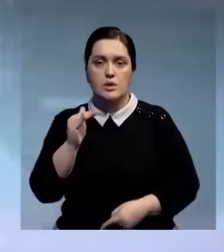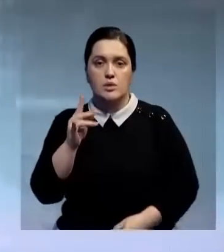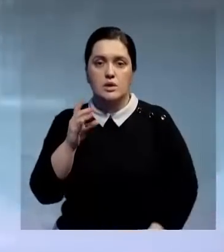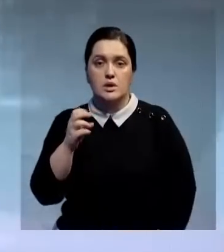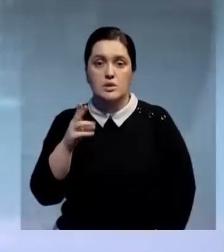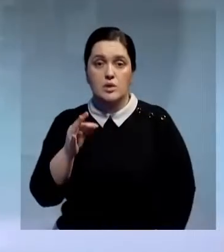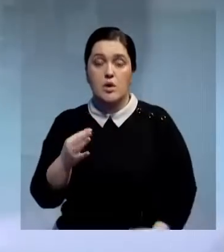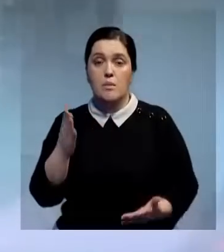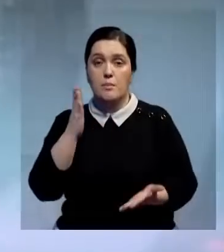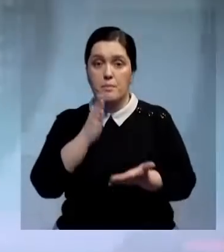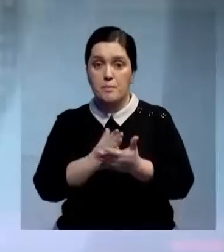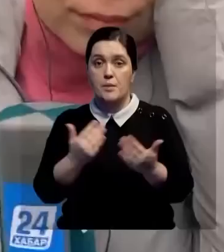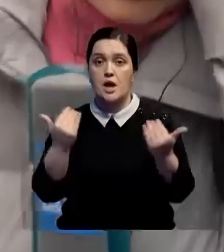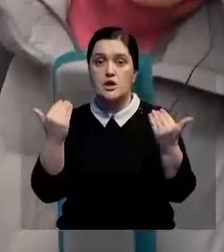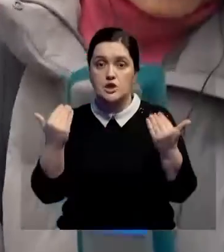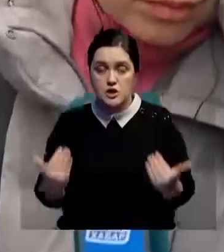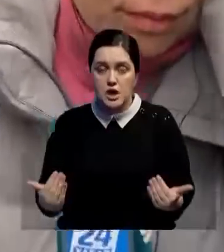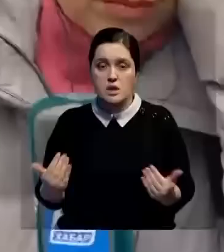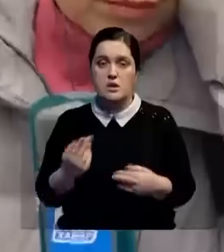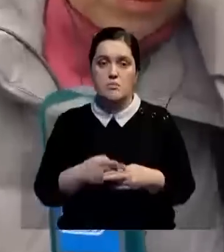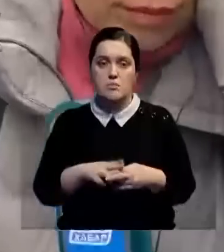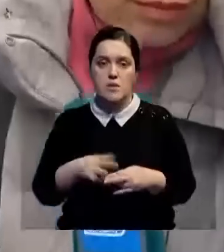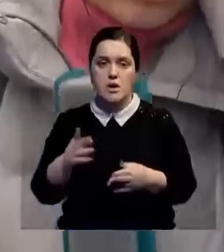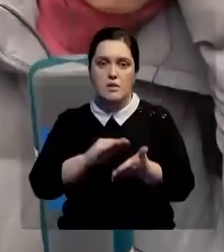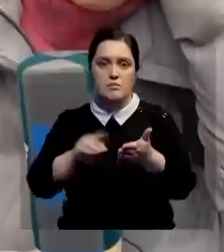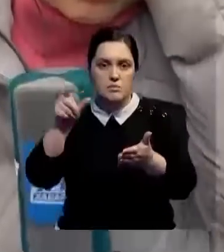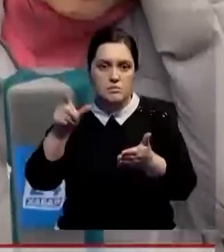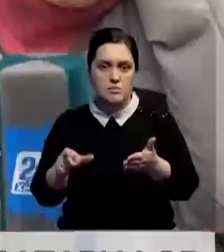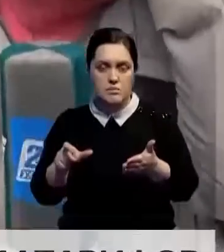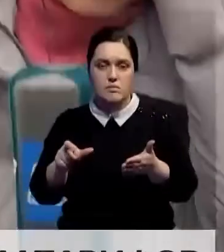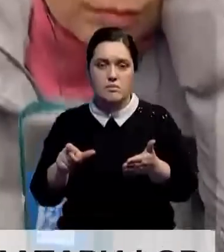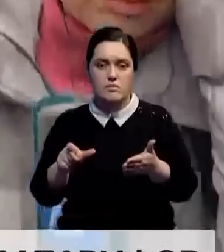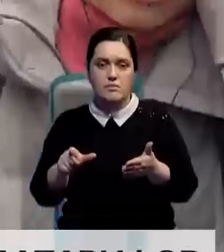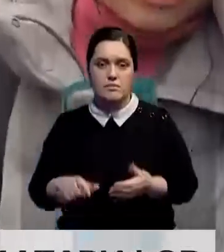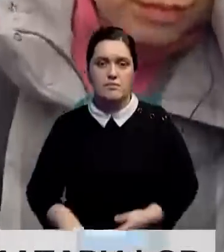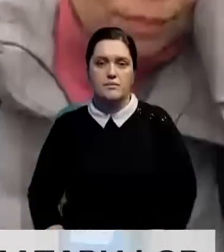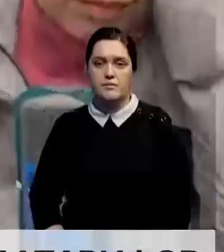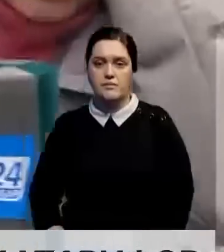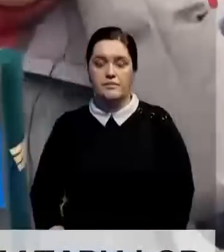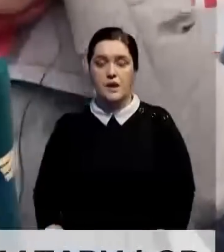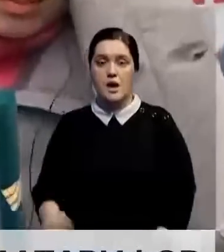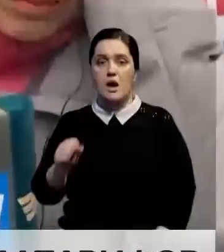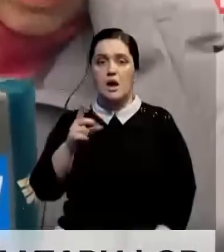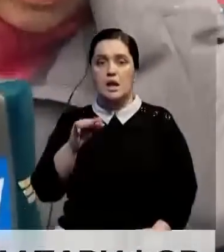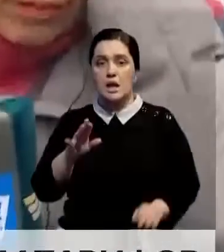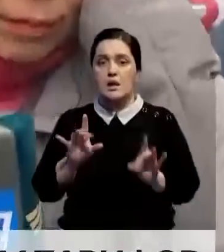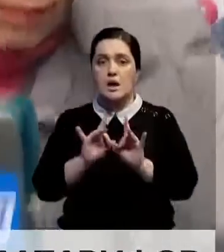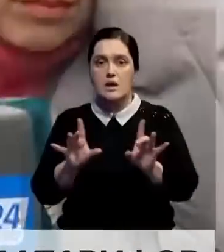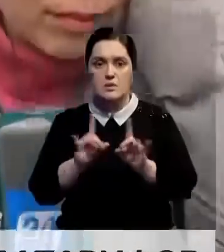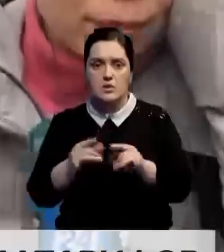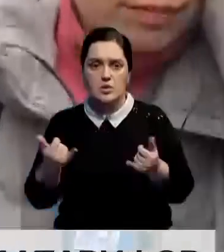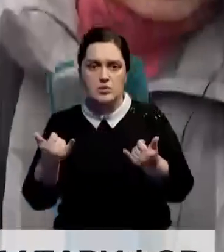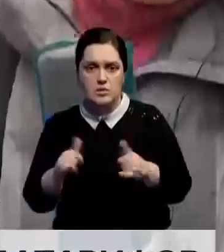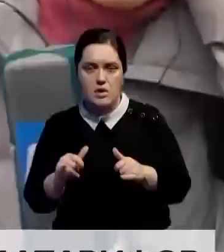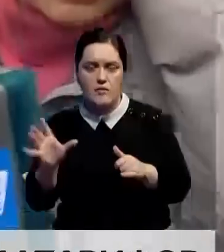наследием ЮНЕСКО. Сейчас с места событий на связь выходит наш корреспондент Алия Сыздыкова. Алия, расскажите, неужели так